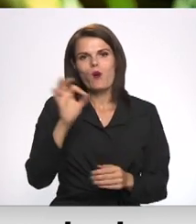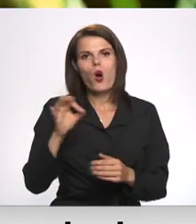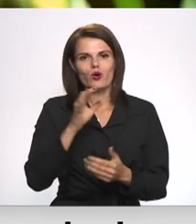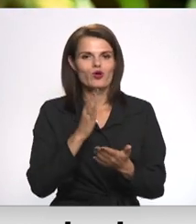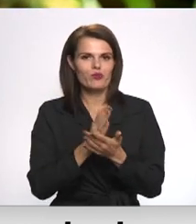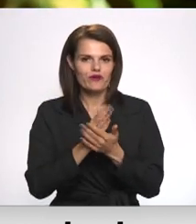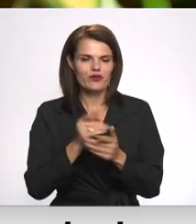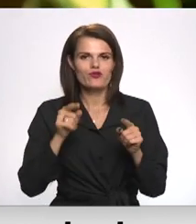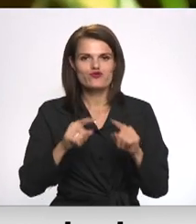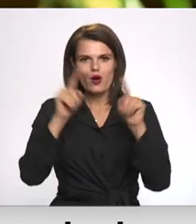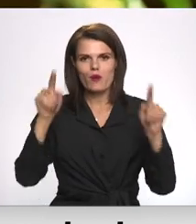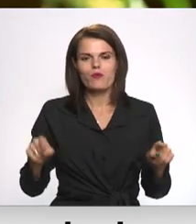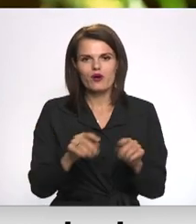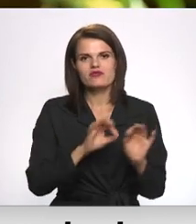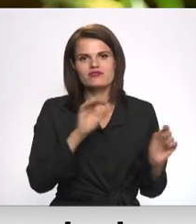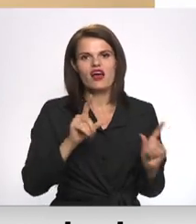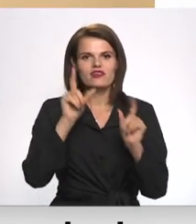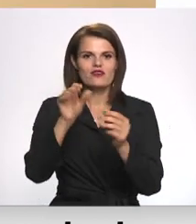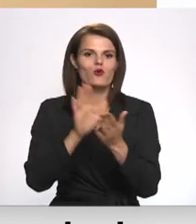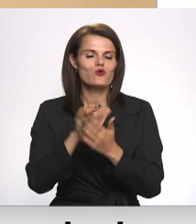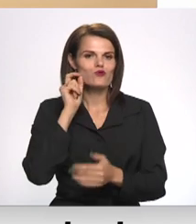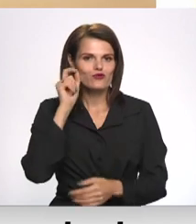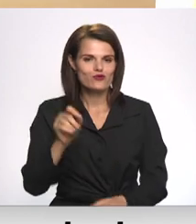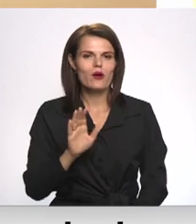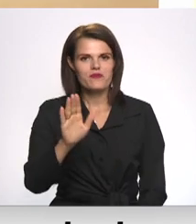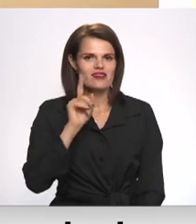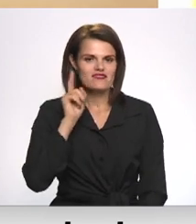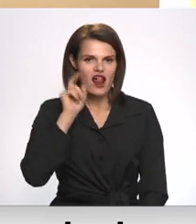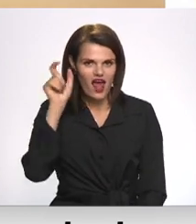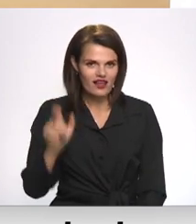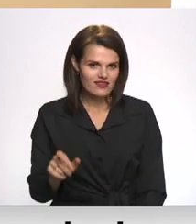vidū šis portrets sāks ceļu uz Ukrainu pie Volodimira